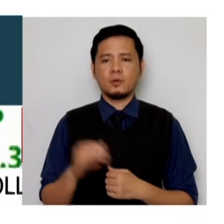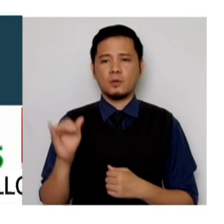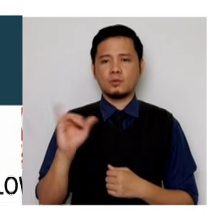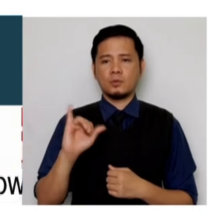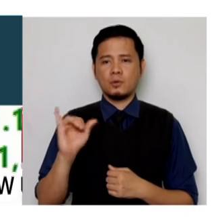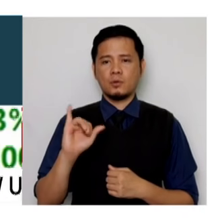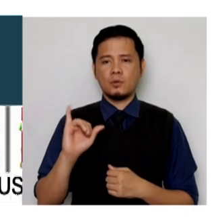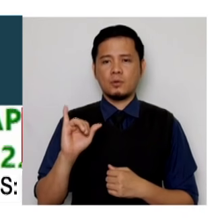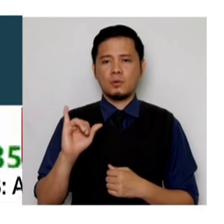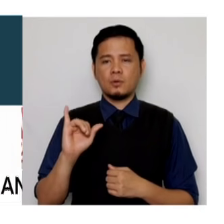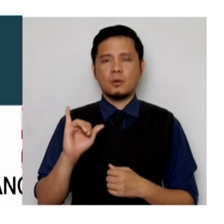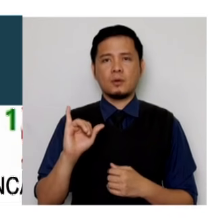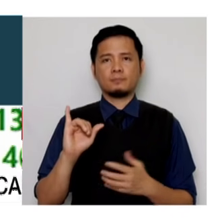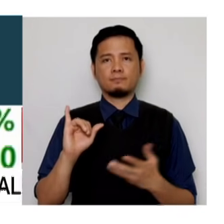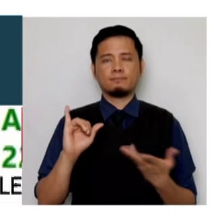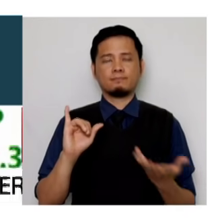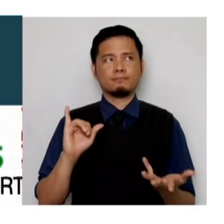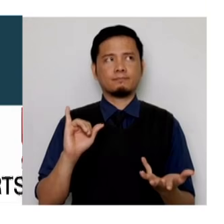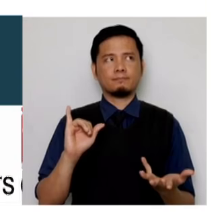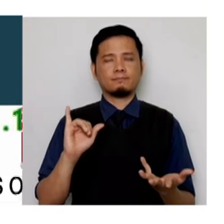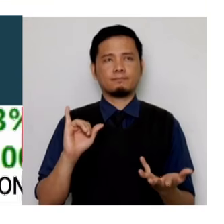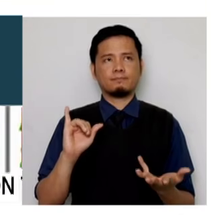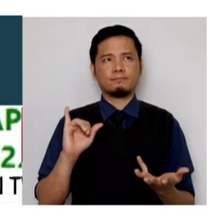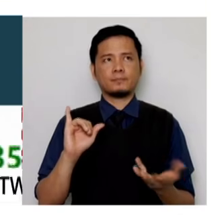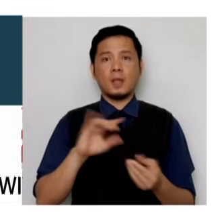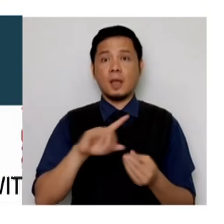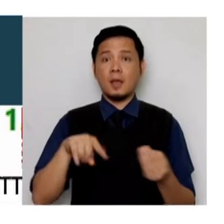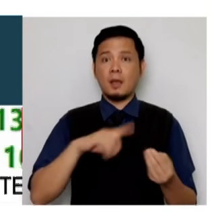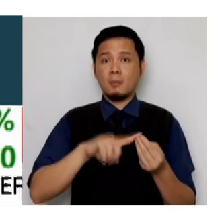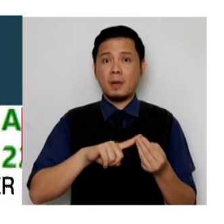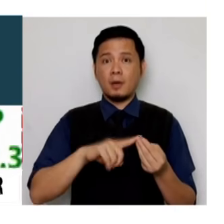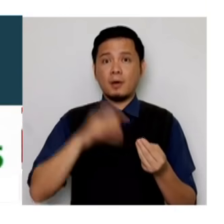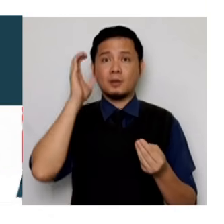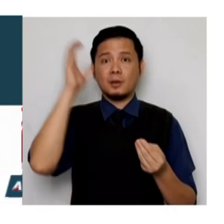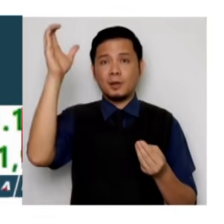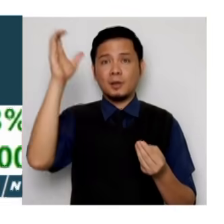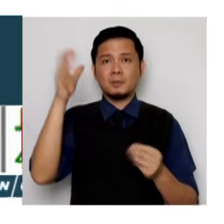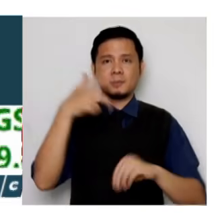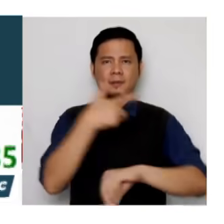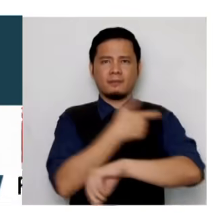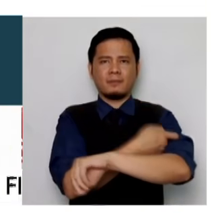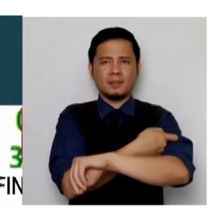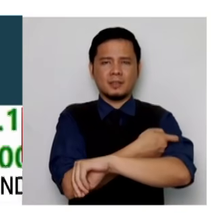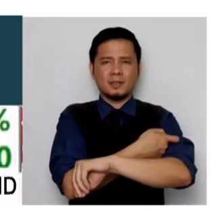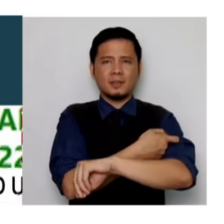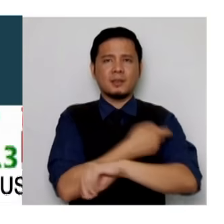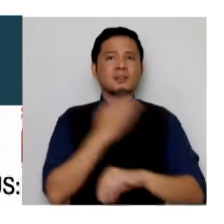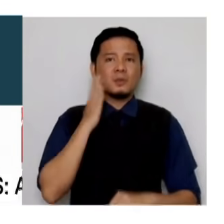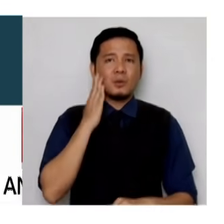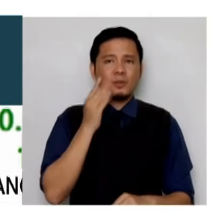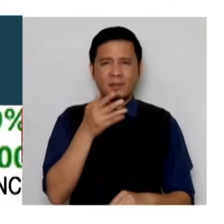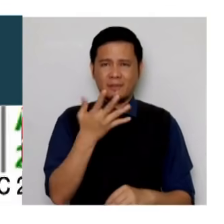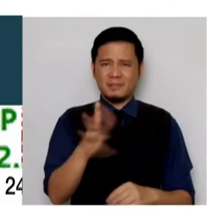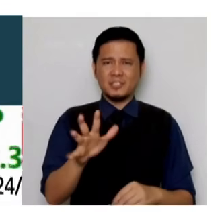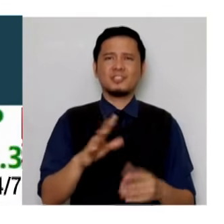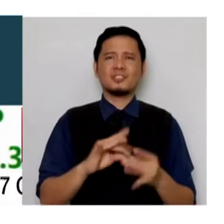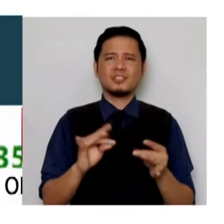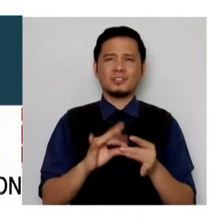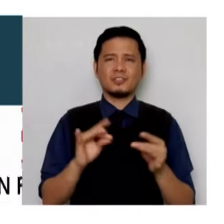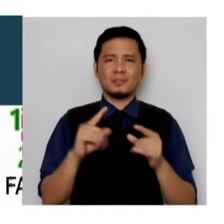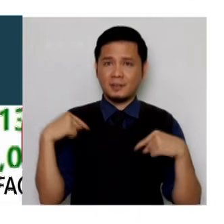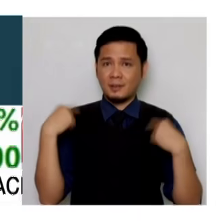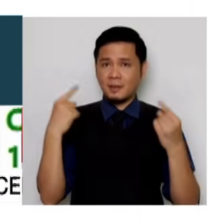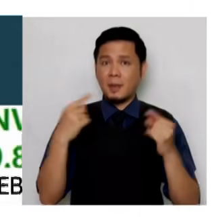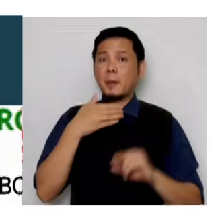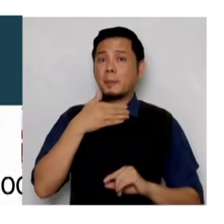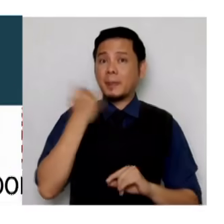it also runs counter to the very idea of getting vaccinated. Alam naman natin yan, and you have been saying that as well. The best